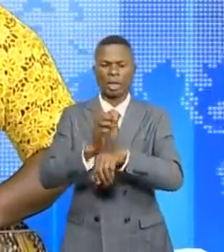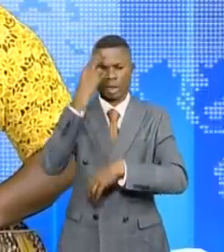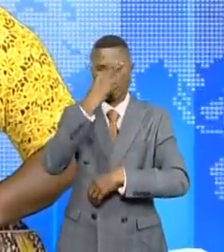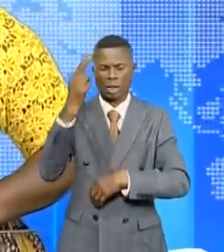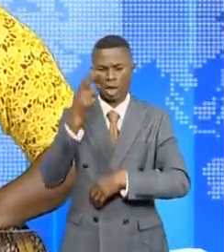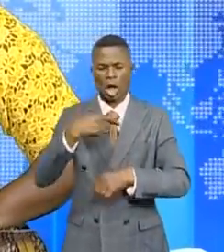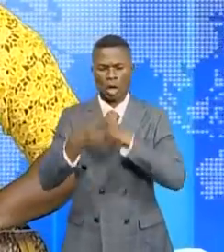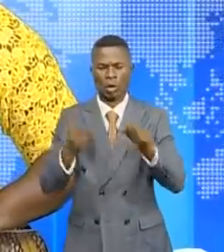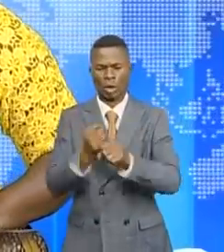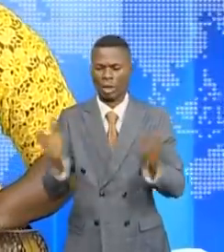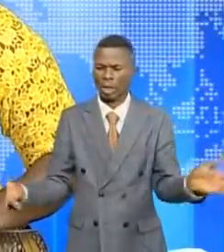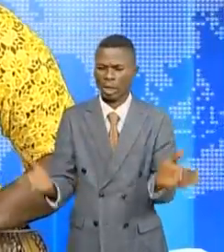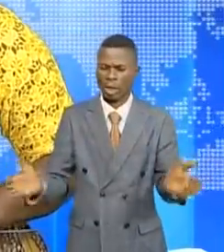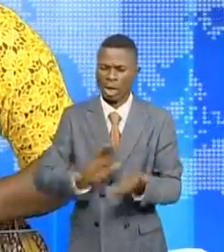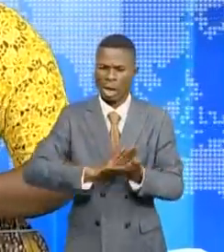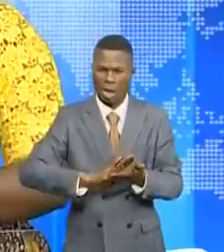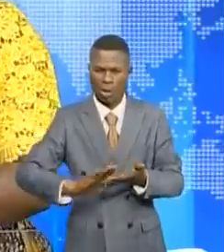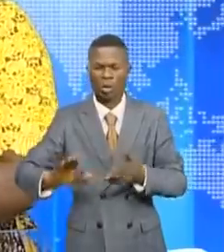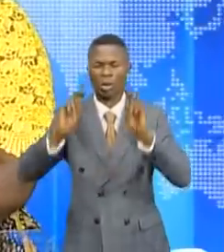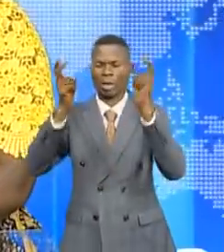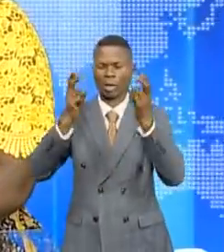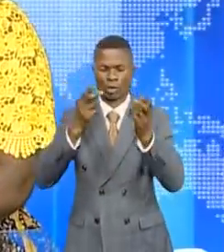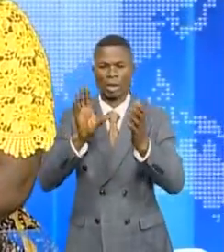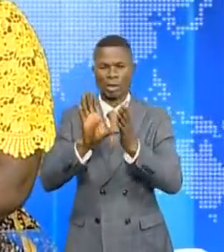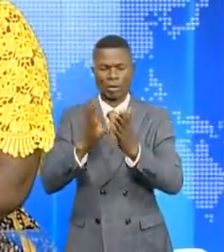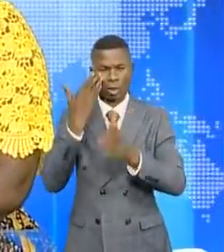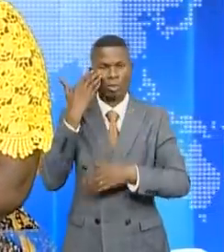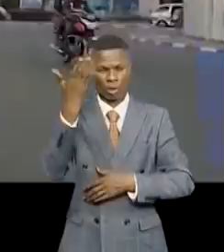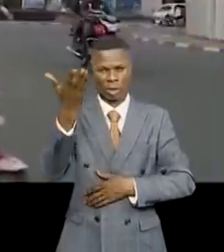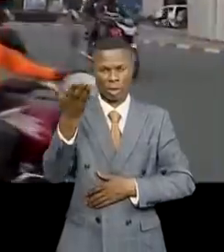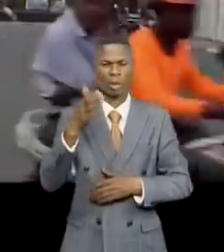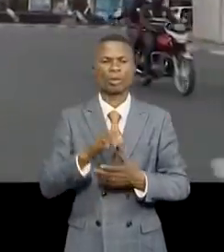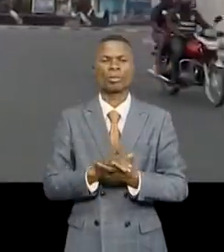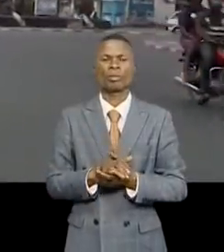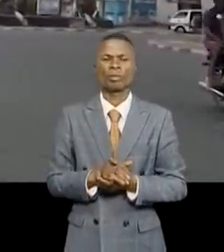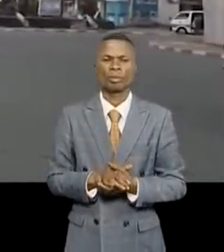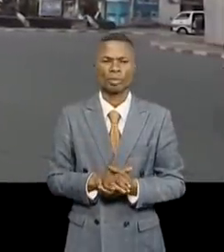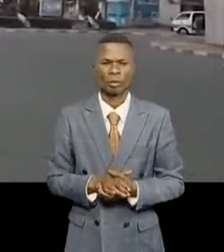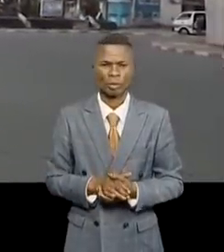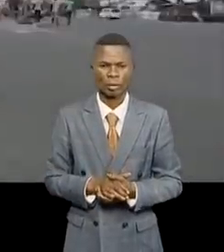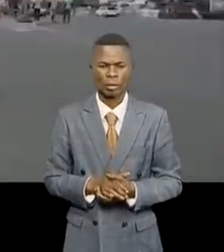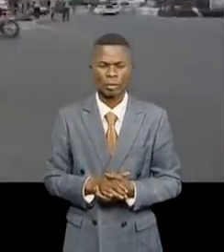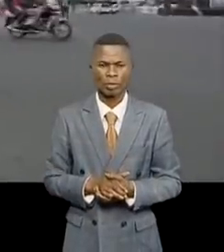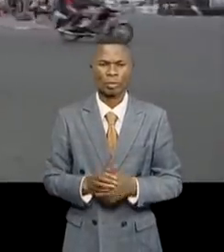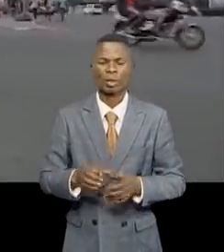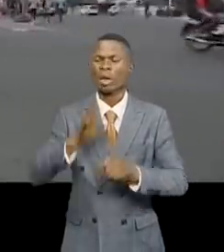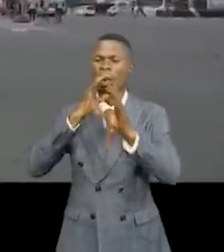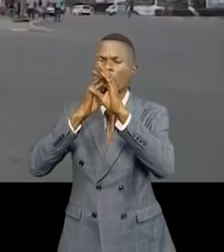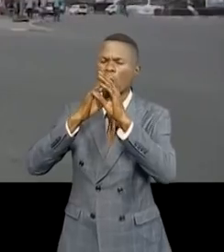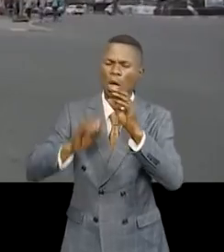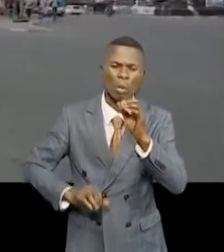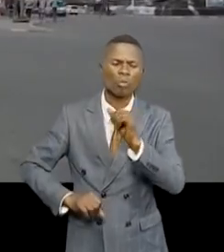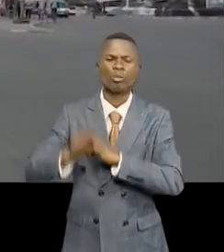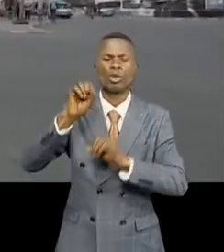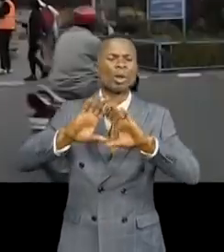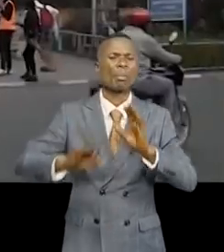une opération d'assainissement de la ville. On en parle avec Cédric Kenina. Goma doit garder son éclat et ses infrastructures et